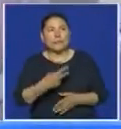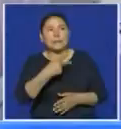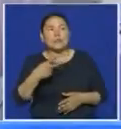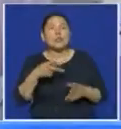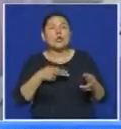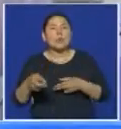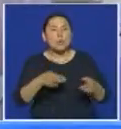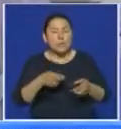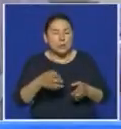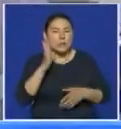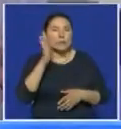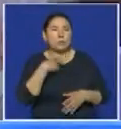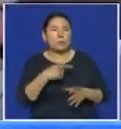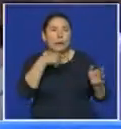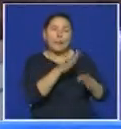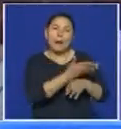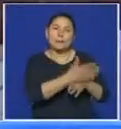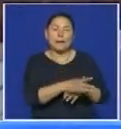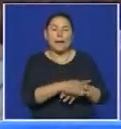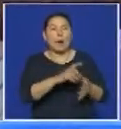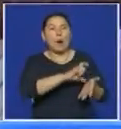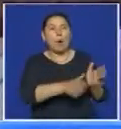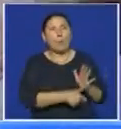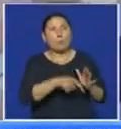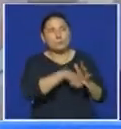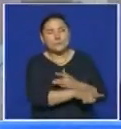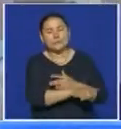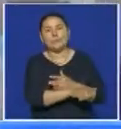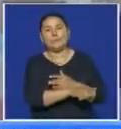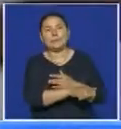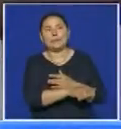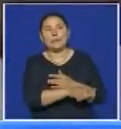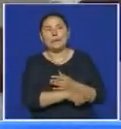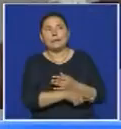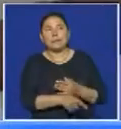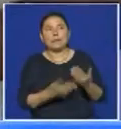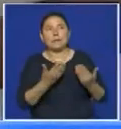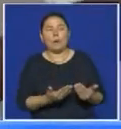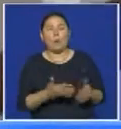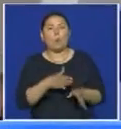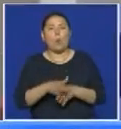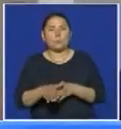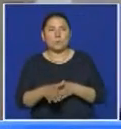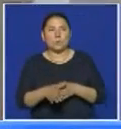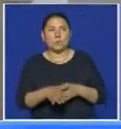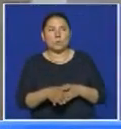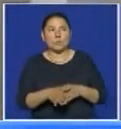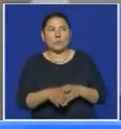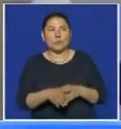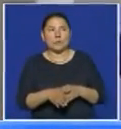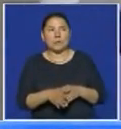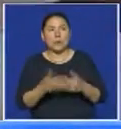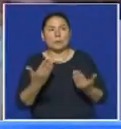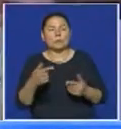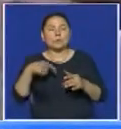хирургический мына жақта. Адер блогы мен лифт мына жерде мына. Пассажирский лифт, екі каталка сидят, но полностью. Оның